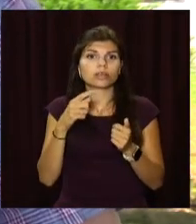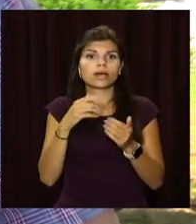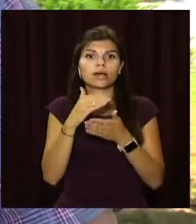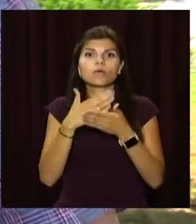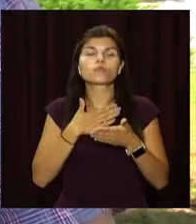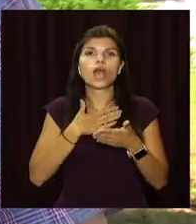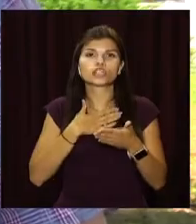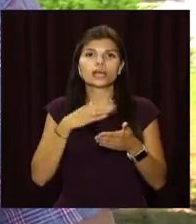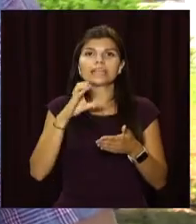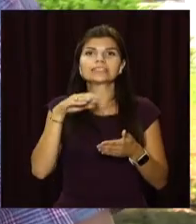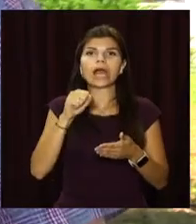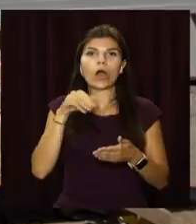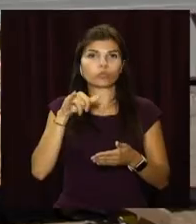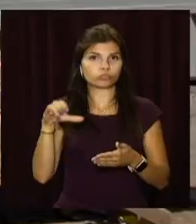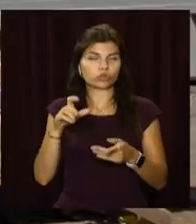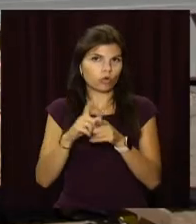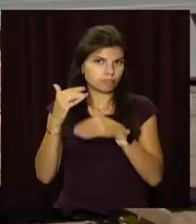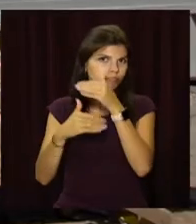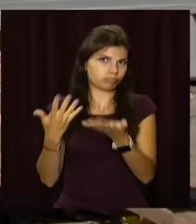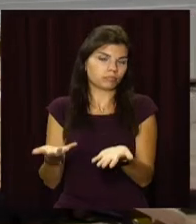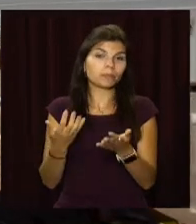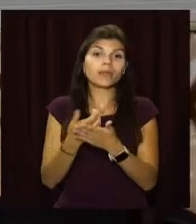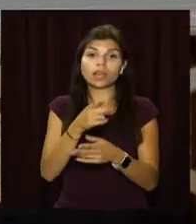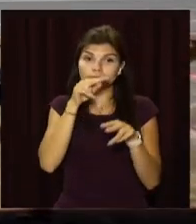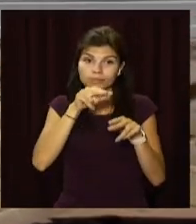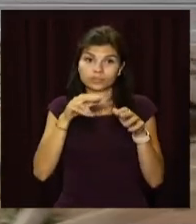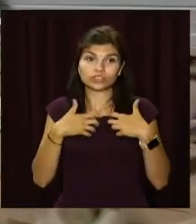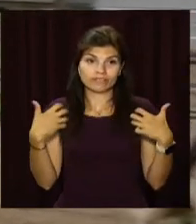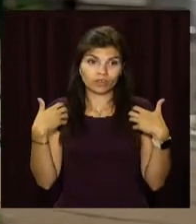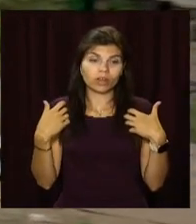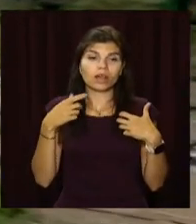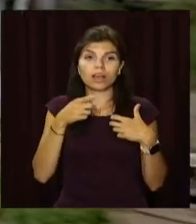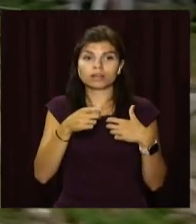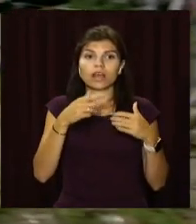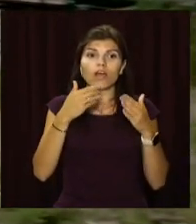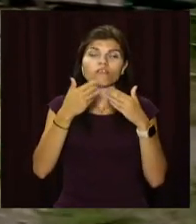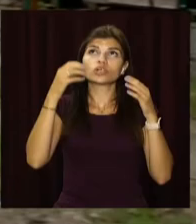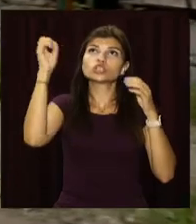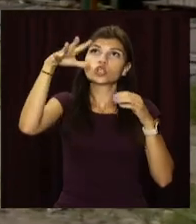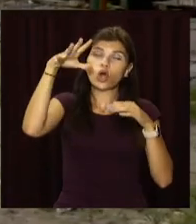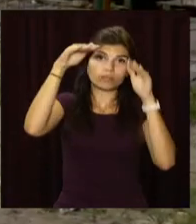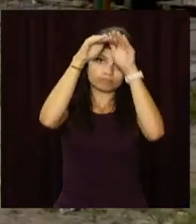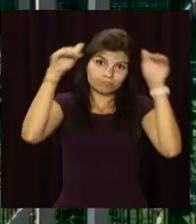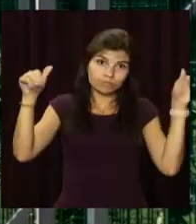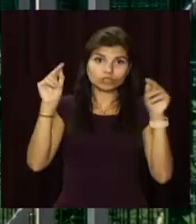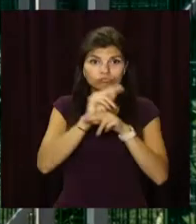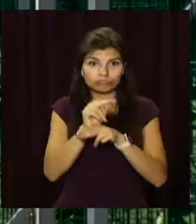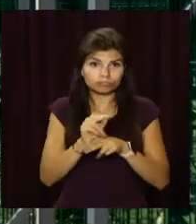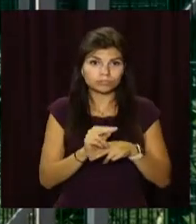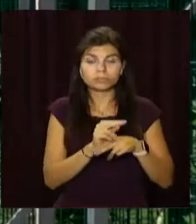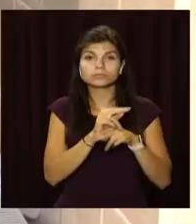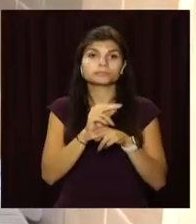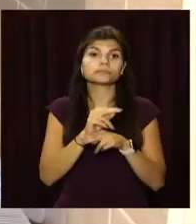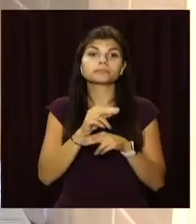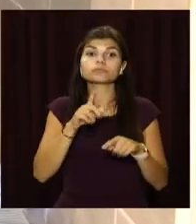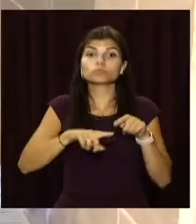статус нашого притулку, він має бути на висоті. Зараз у притулку для тварин завершують черговий навіс від сонця та планують ремонтні роботи в карантинному